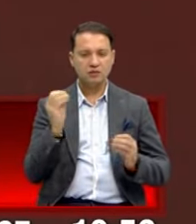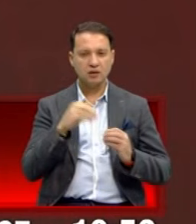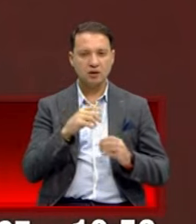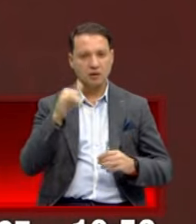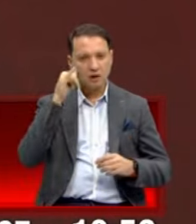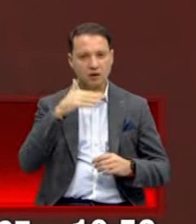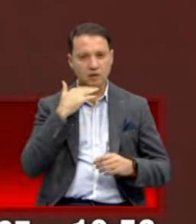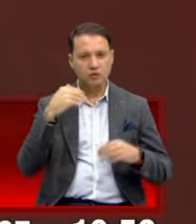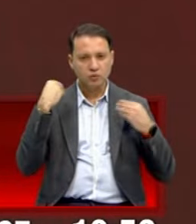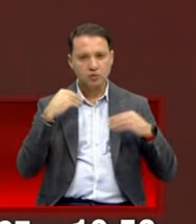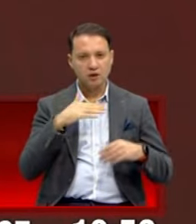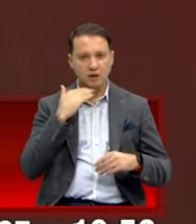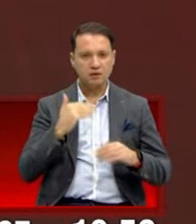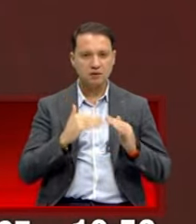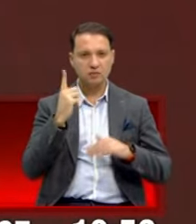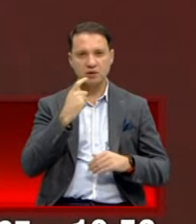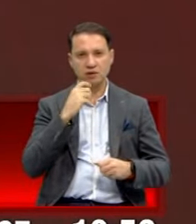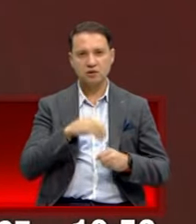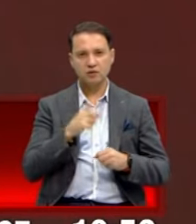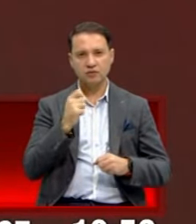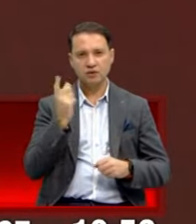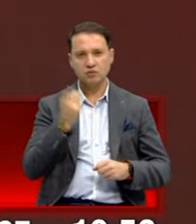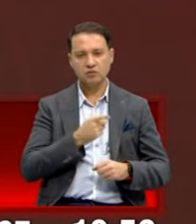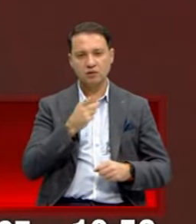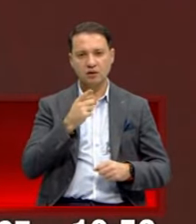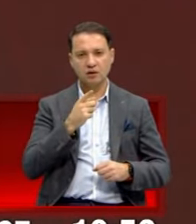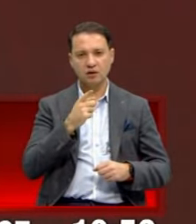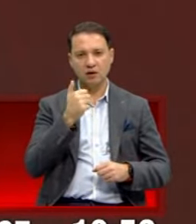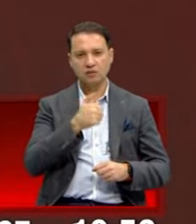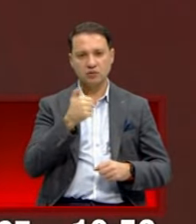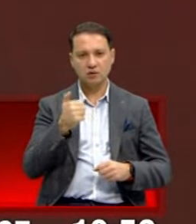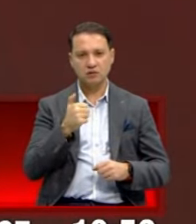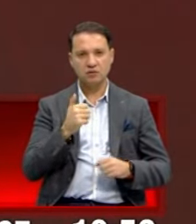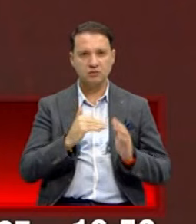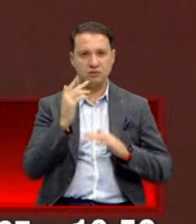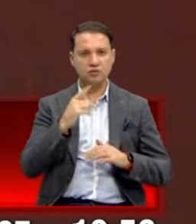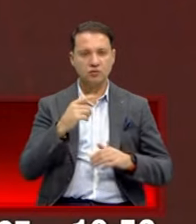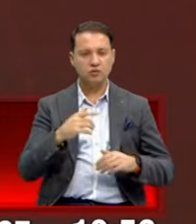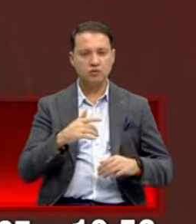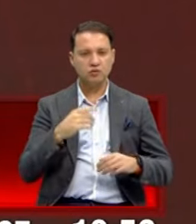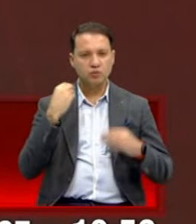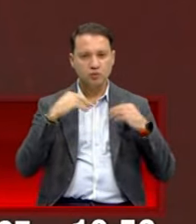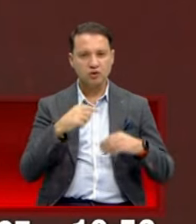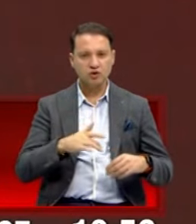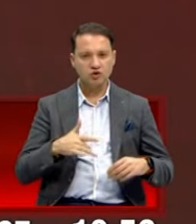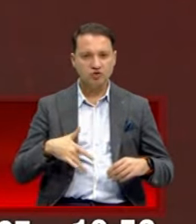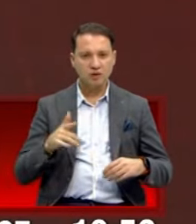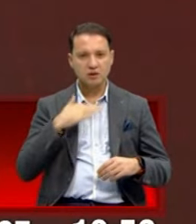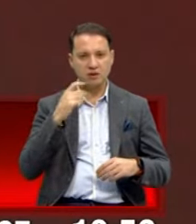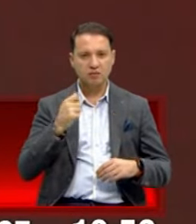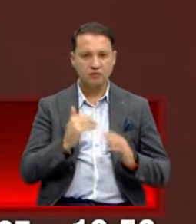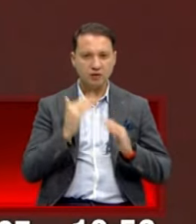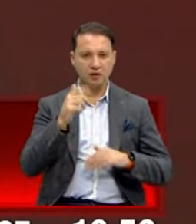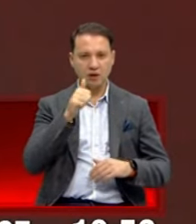etinde kuzu etinde geçti ve bir yıl içinde fiyatı %66 yükseldi. Kuzu ciğer şu an kıymanın kilosunu geçmiş